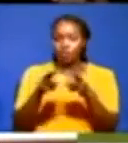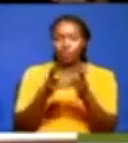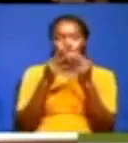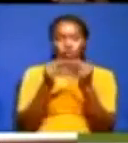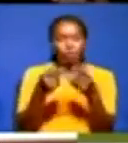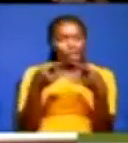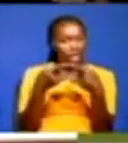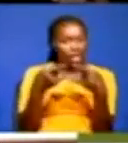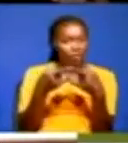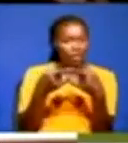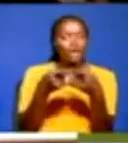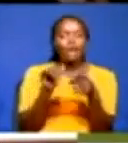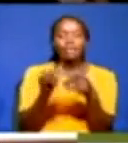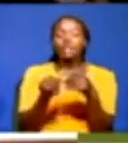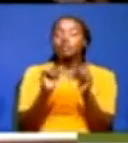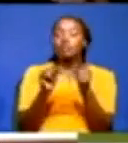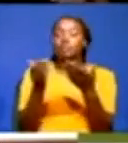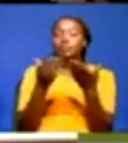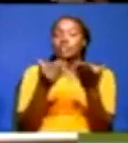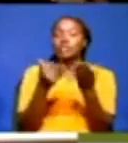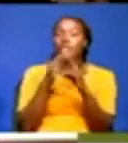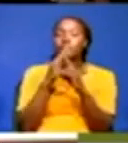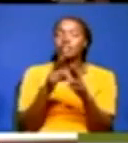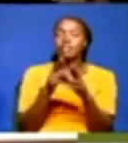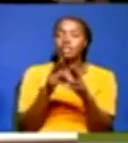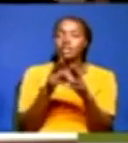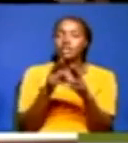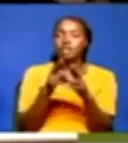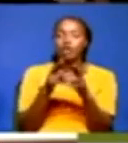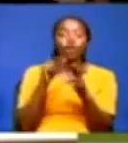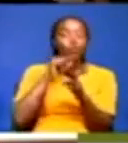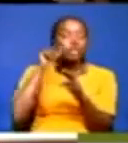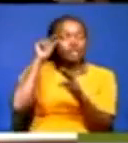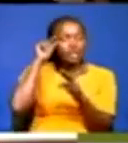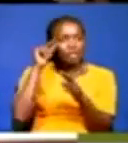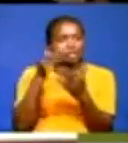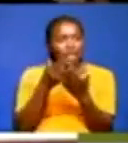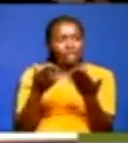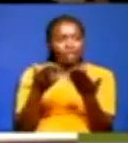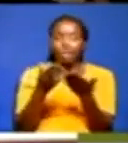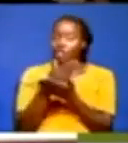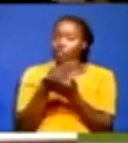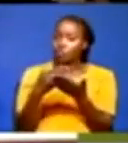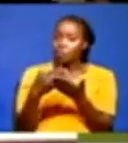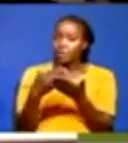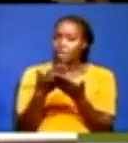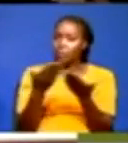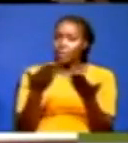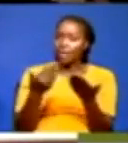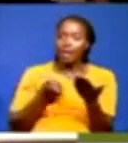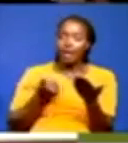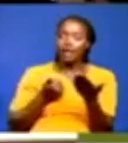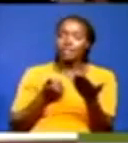gaps that might be causing the performance of each gender, as there seems to be a pattern where girls beat